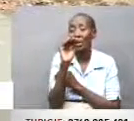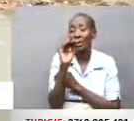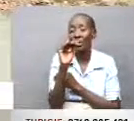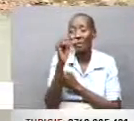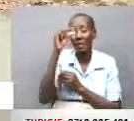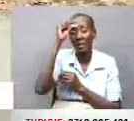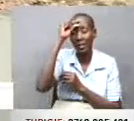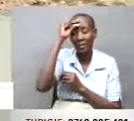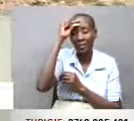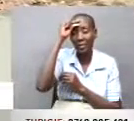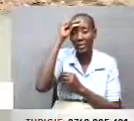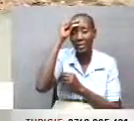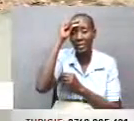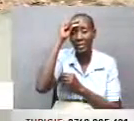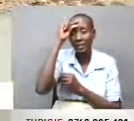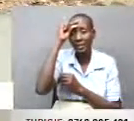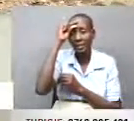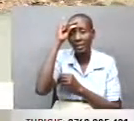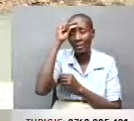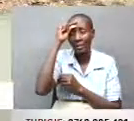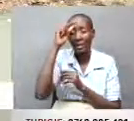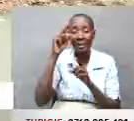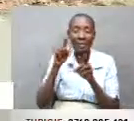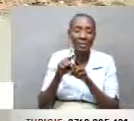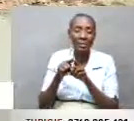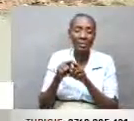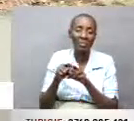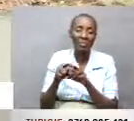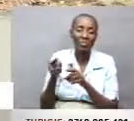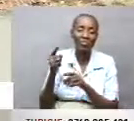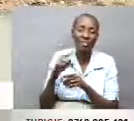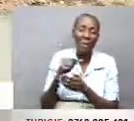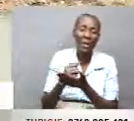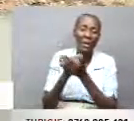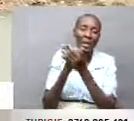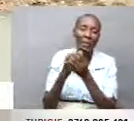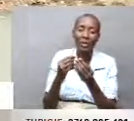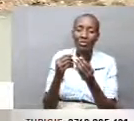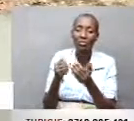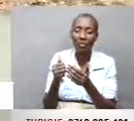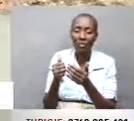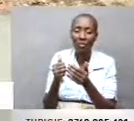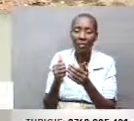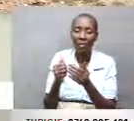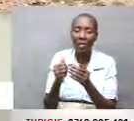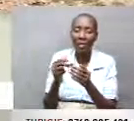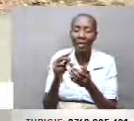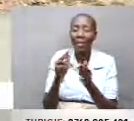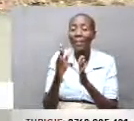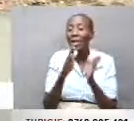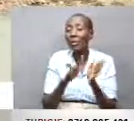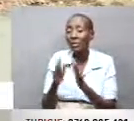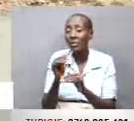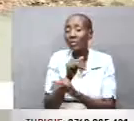tunaomba serikali ipia ingililie kati ya shughuli ya kusafisha mto, wasiachie